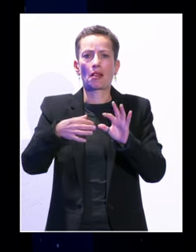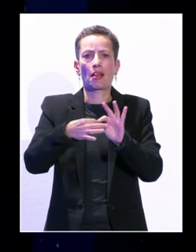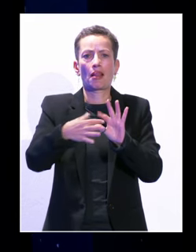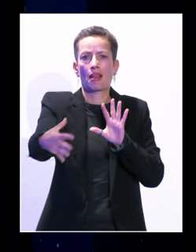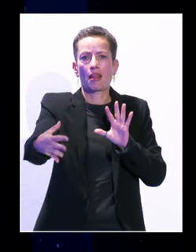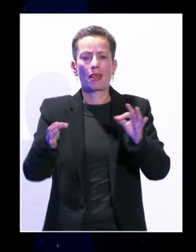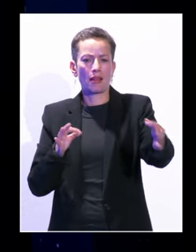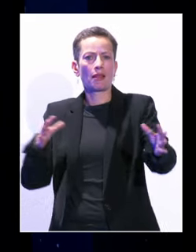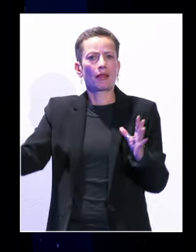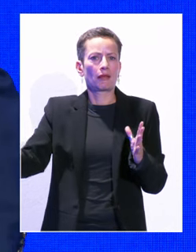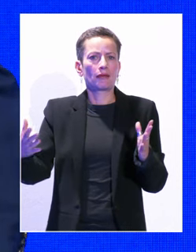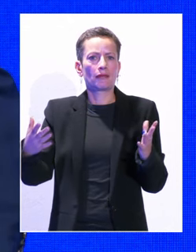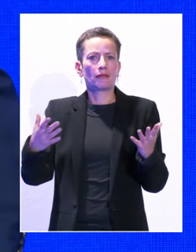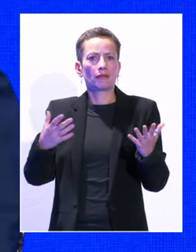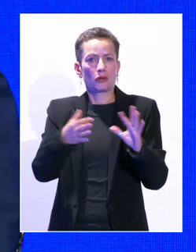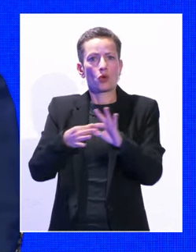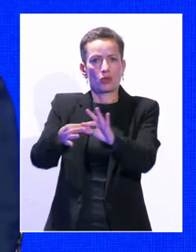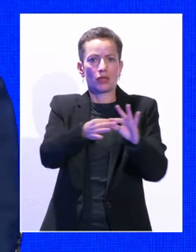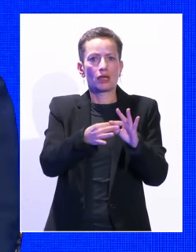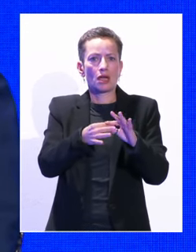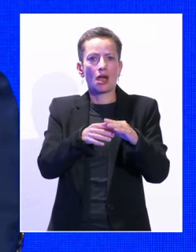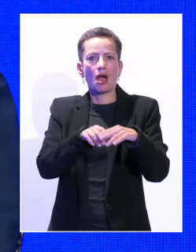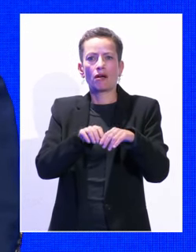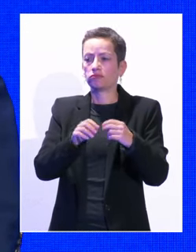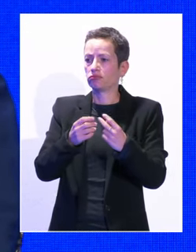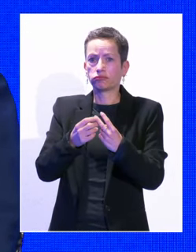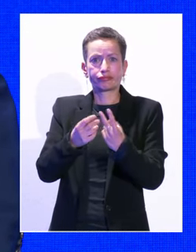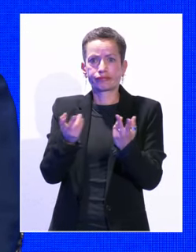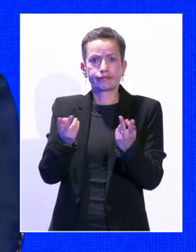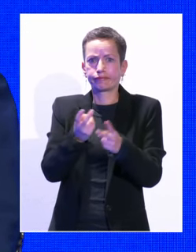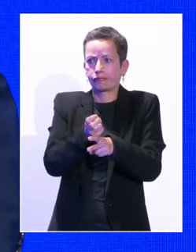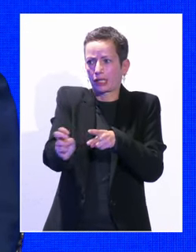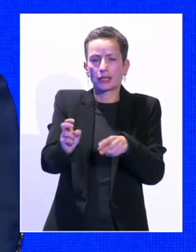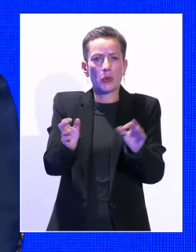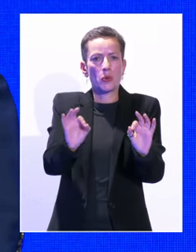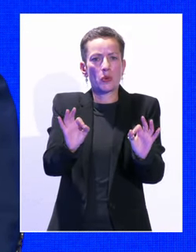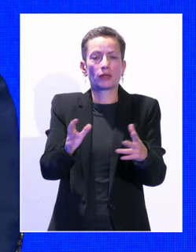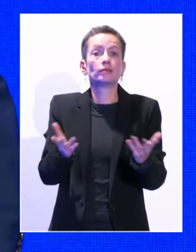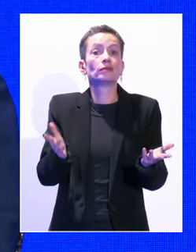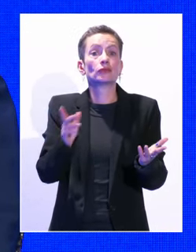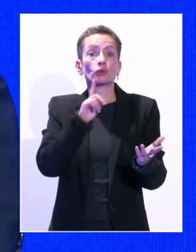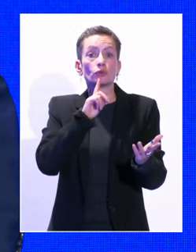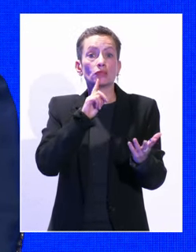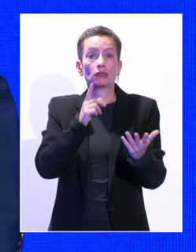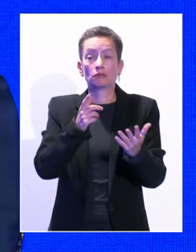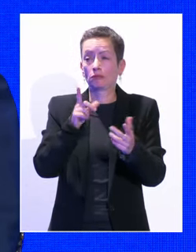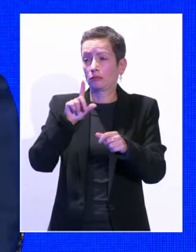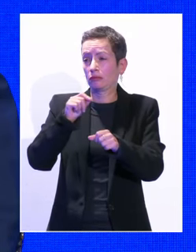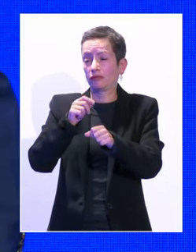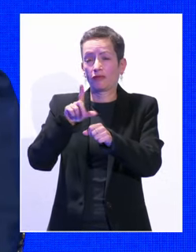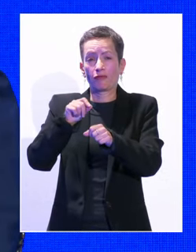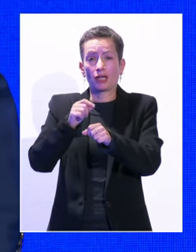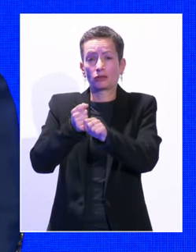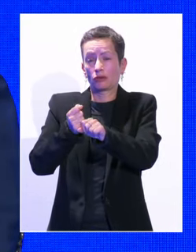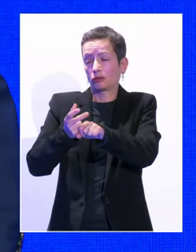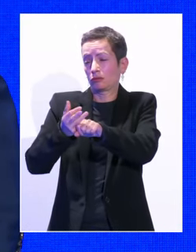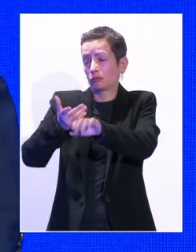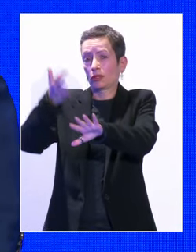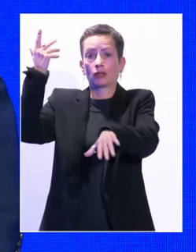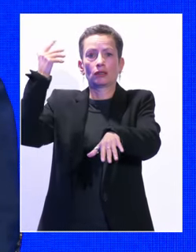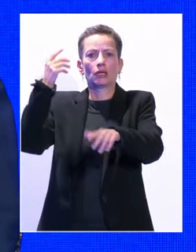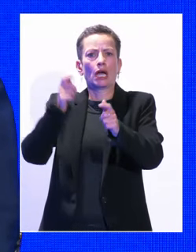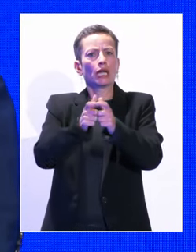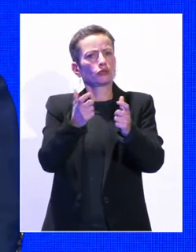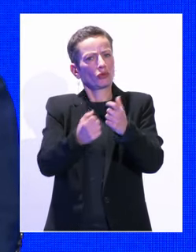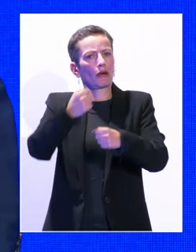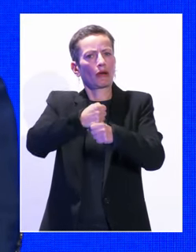arriver. Or, nous avons depuis des décennies construit des institutions qui ont beaucoup de mérite, et d'abord le